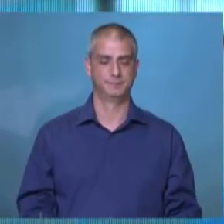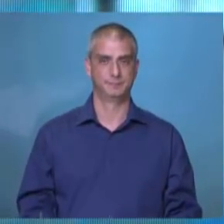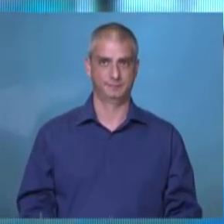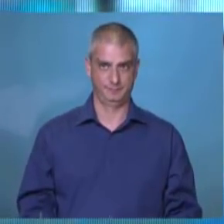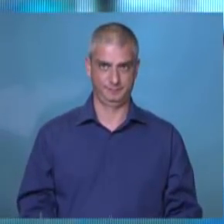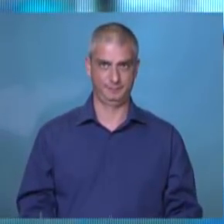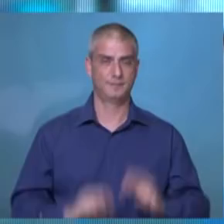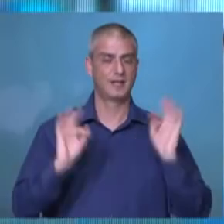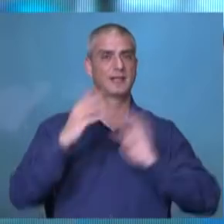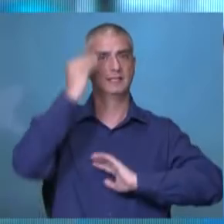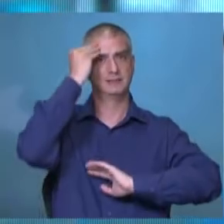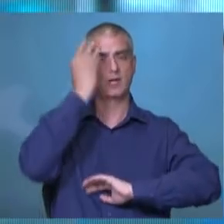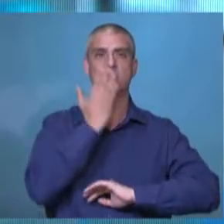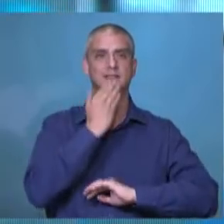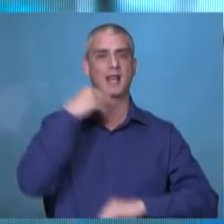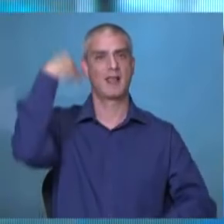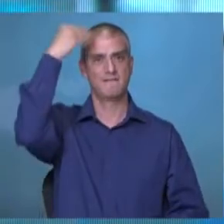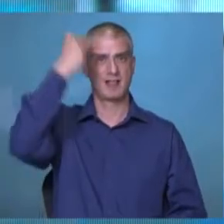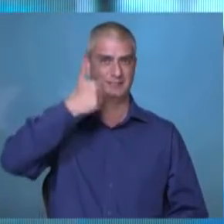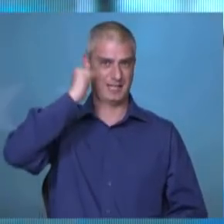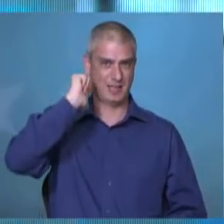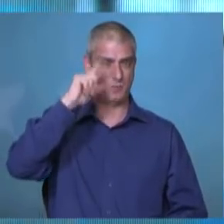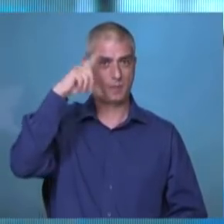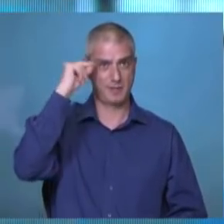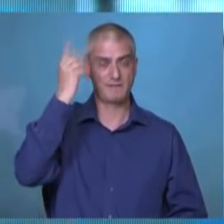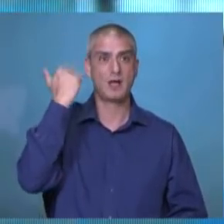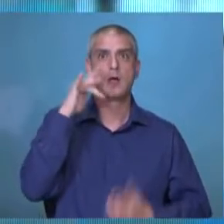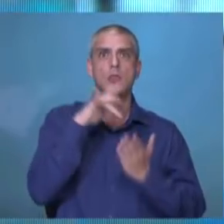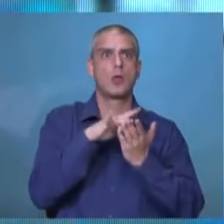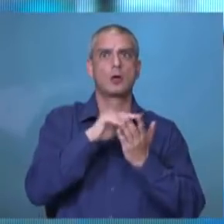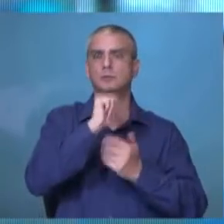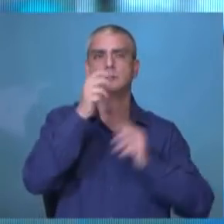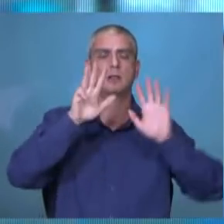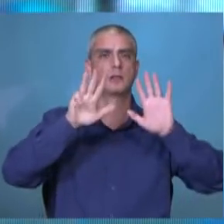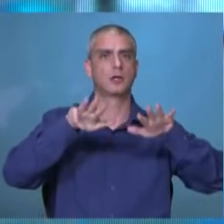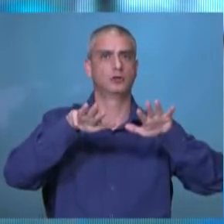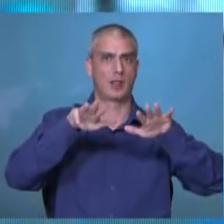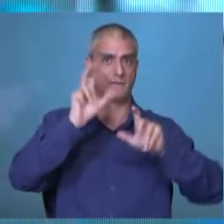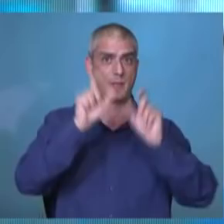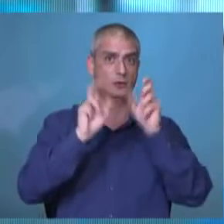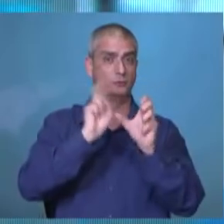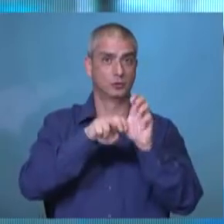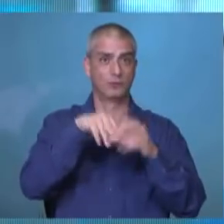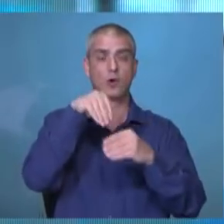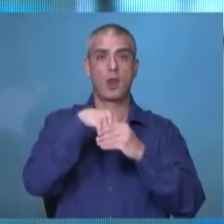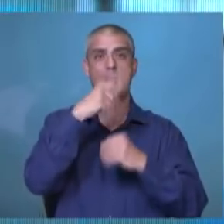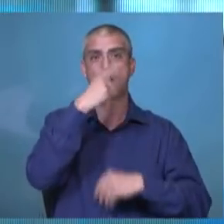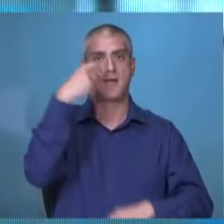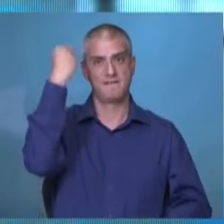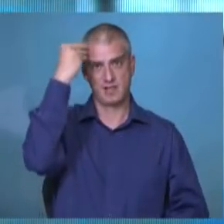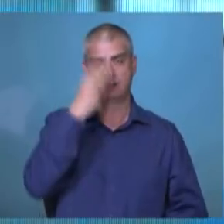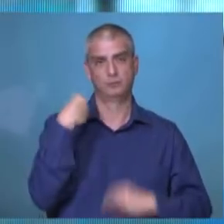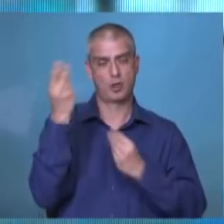בטקס הזיכרון הישראלי-פלסטיני אמש בתל אביב הייתה נוכחות צי של 9,000 משתתפים, בהם גם 100 פלסטינים